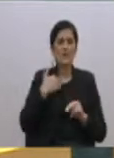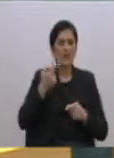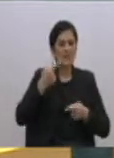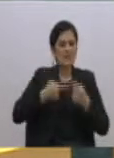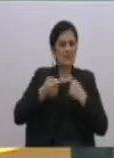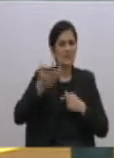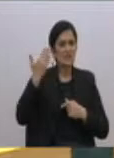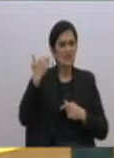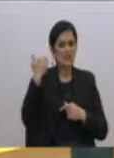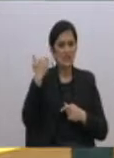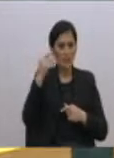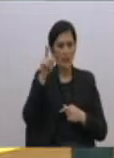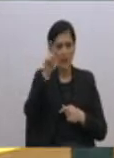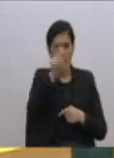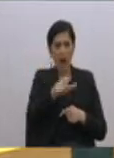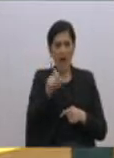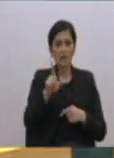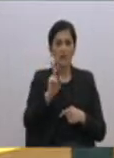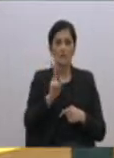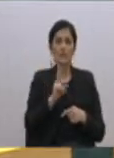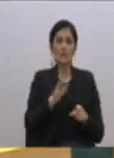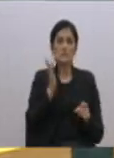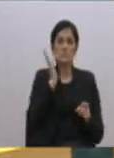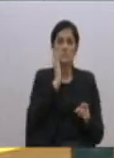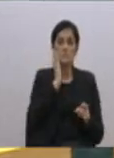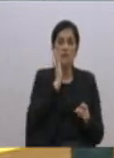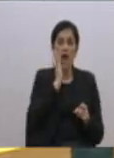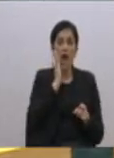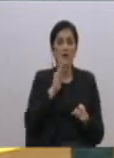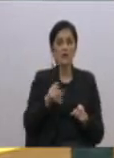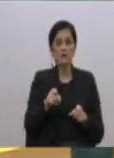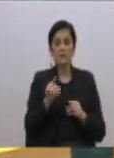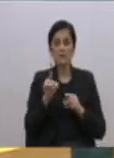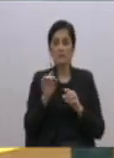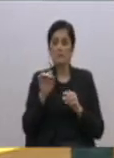ima Damianev, somosat, Tuan Martlis Garcheva, sandovdene.